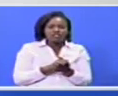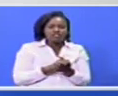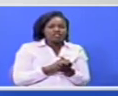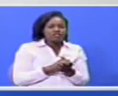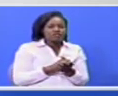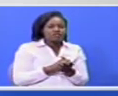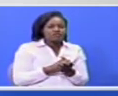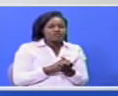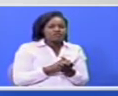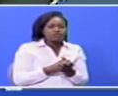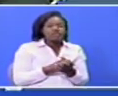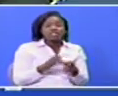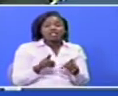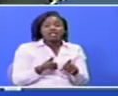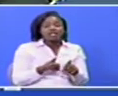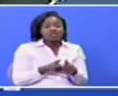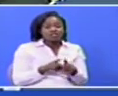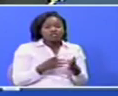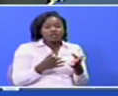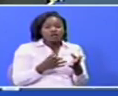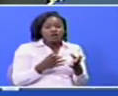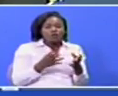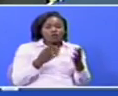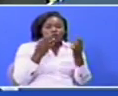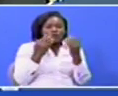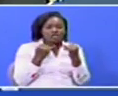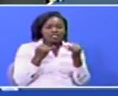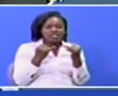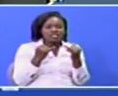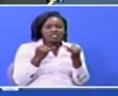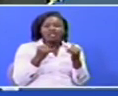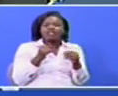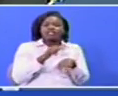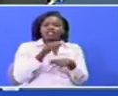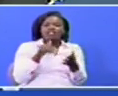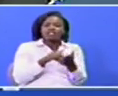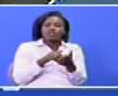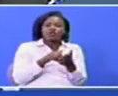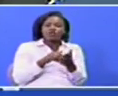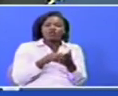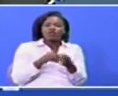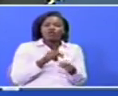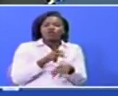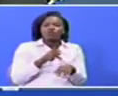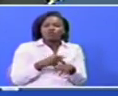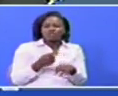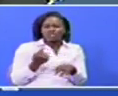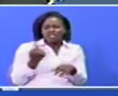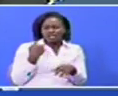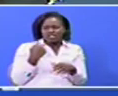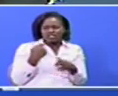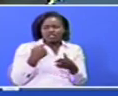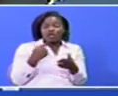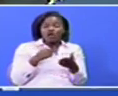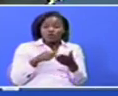Kulingana na vile tulivyotabiri ni kwamba wilaya za kati zilikuwa zianze kupata mvua nyingi kuanzia wiki jana mwisho na hadi wiki